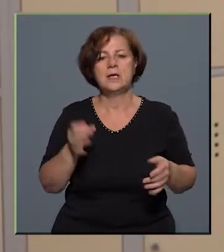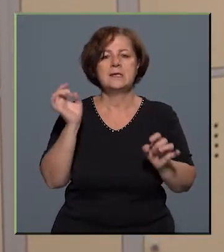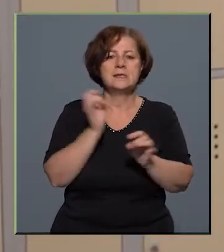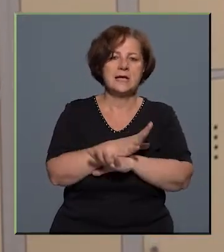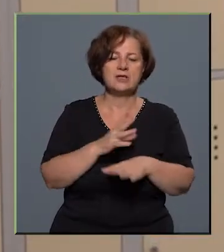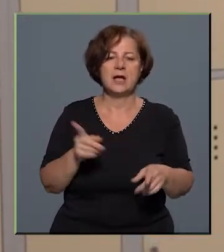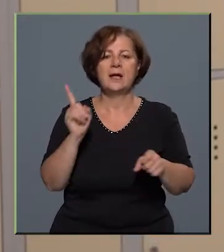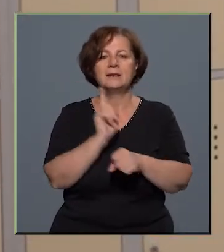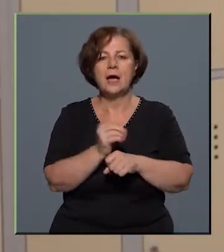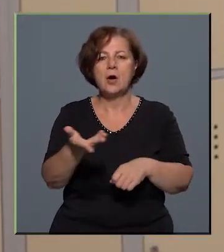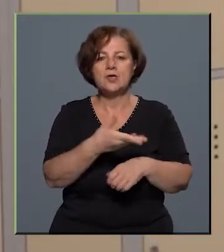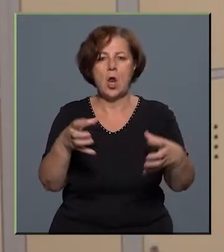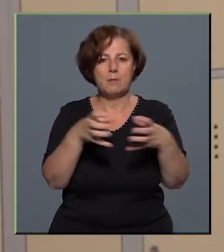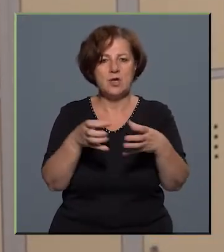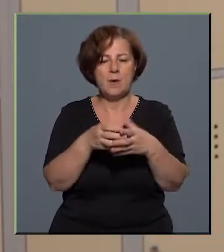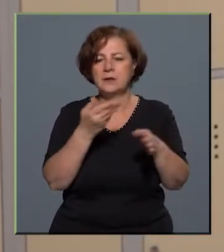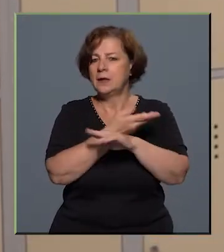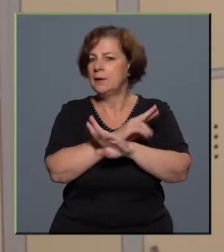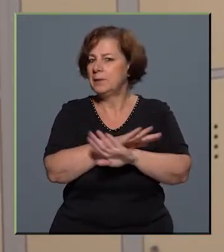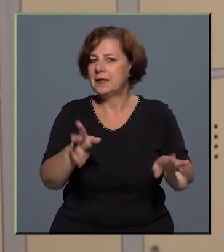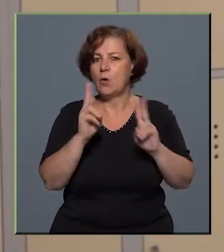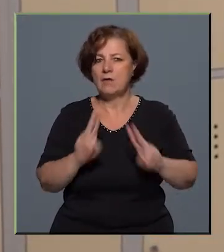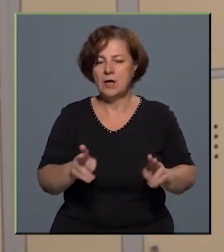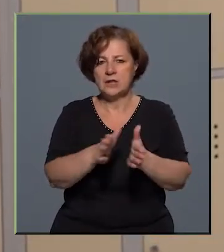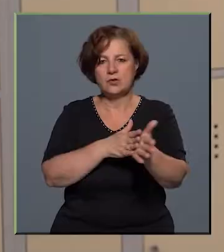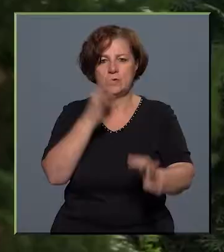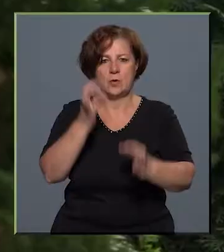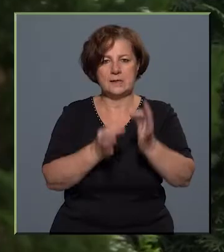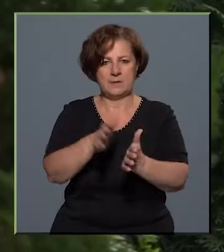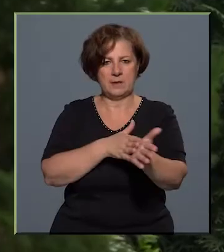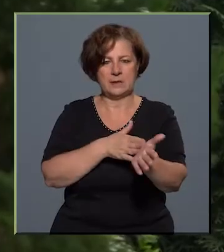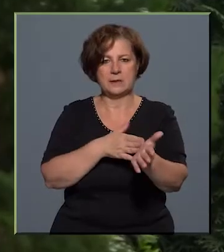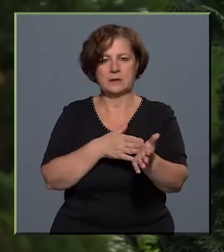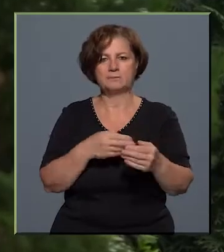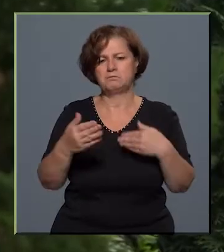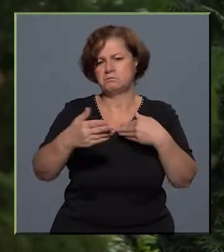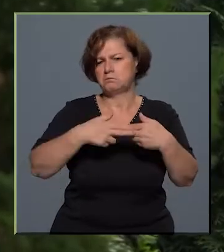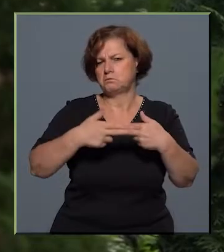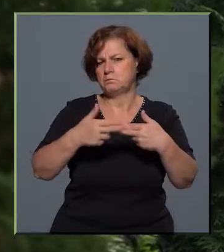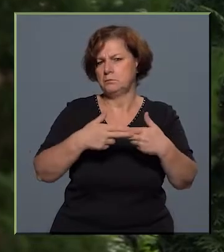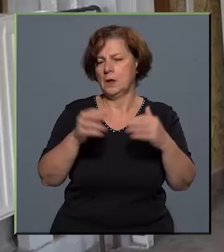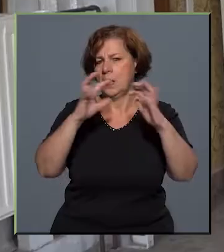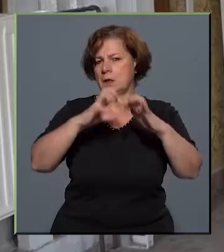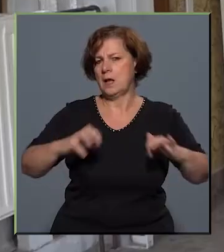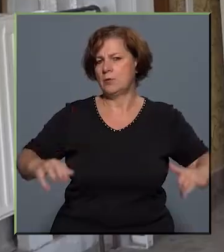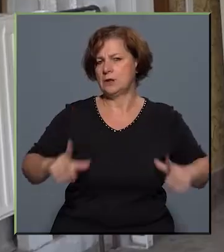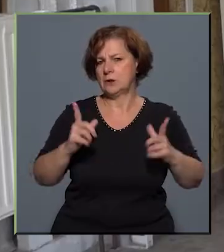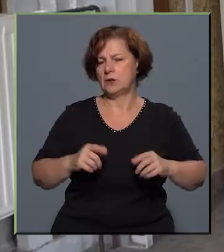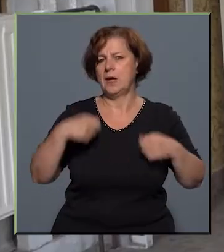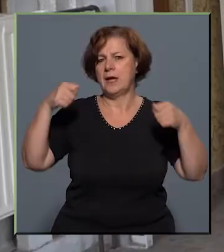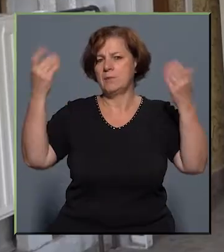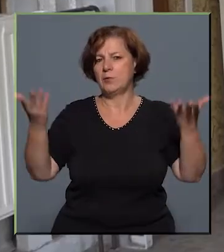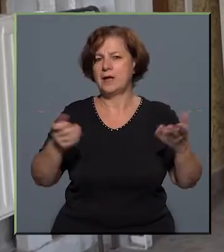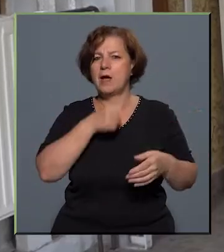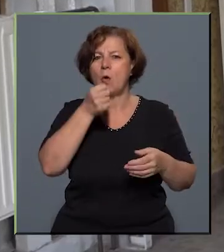is szerencsére, de az alapcsapat az mindenhol megvan, és tudjuk kezdeni a szeptembert. Nem is olyan régen egy lebontás előtt álló